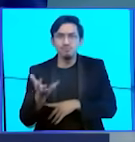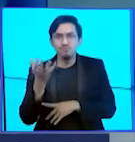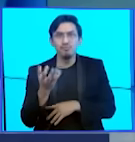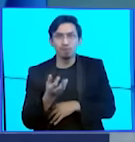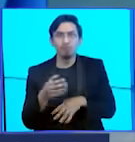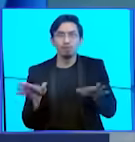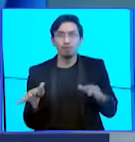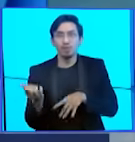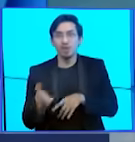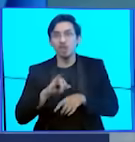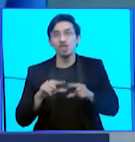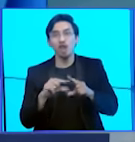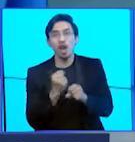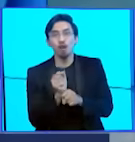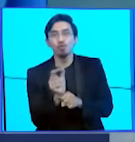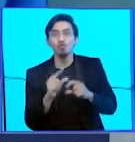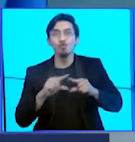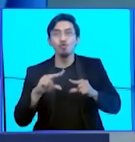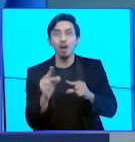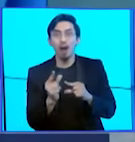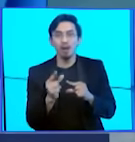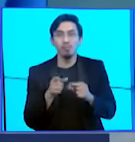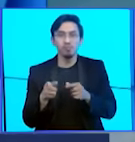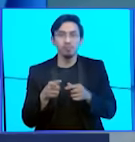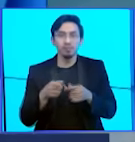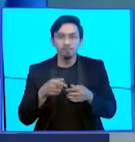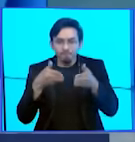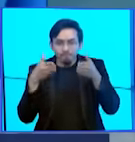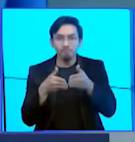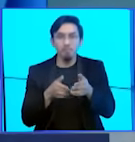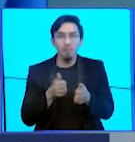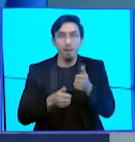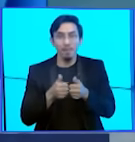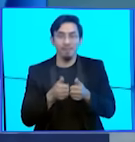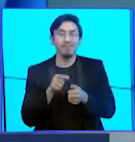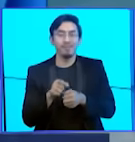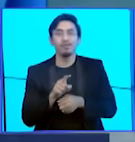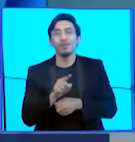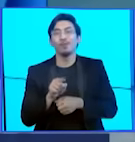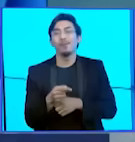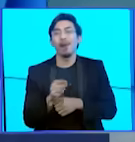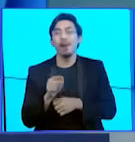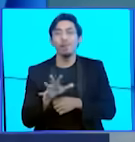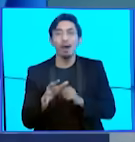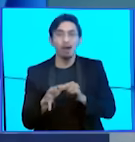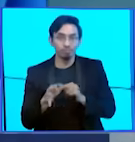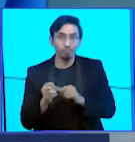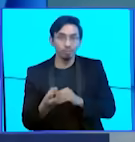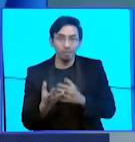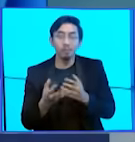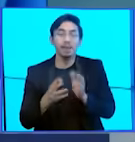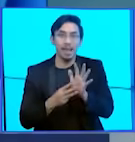Burung dara jaguar spesialis balapan kolong laku terjual 1,5 miliar rupiah. Jaguar menjadi incaran pembeli karena